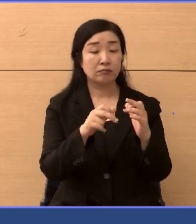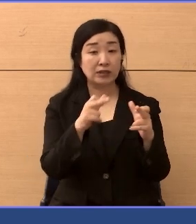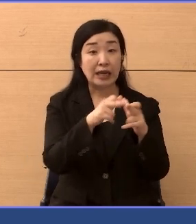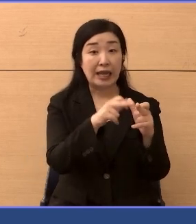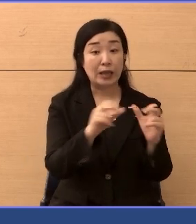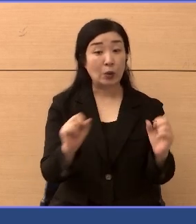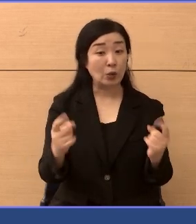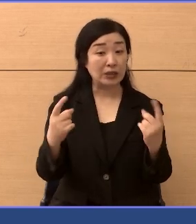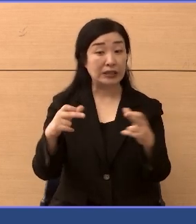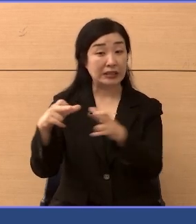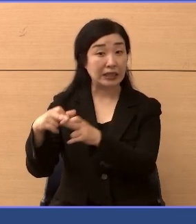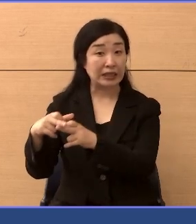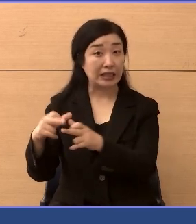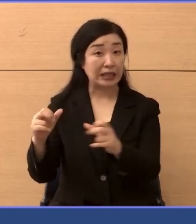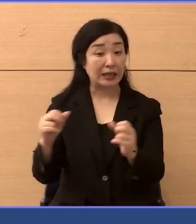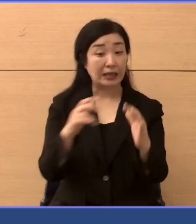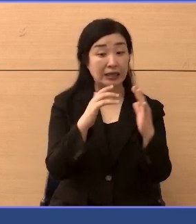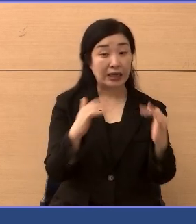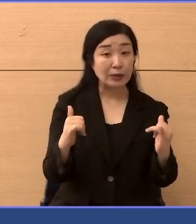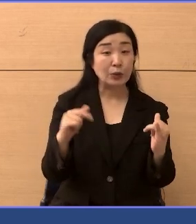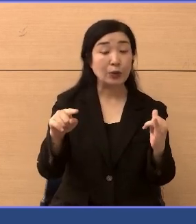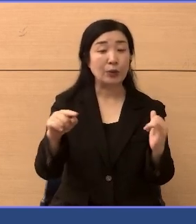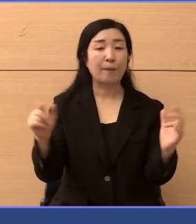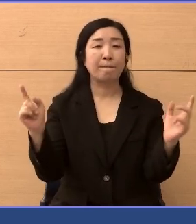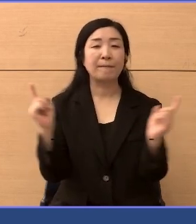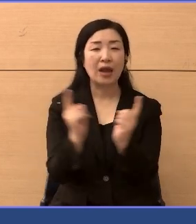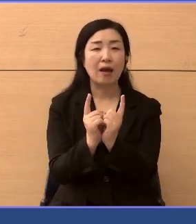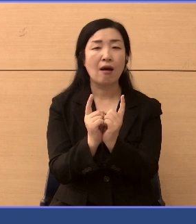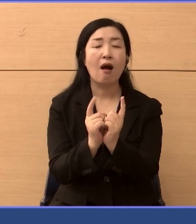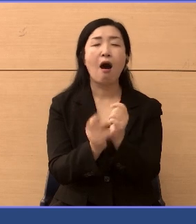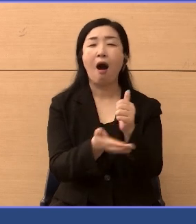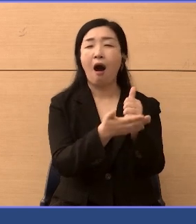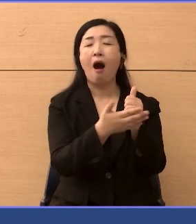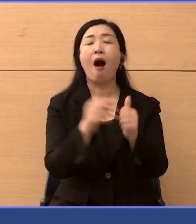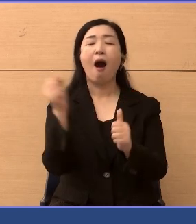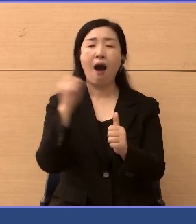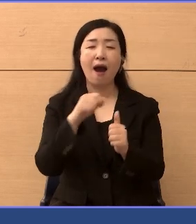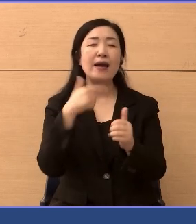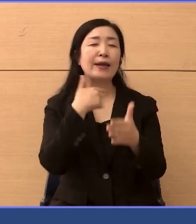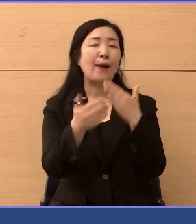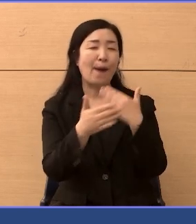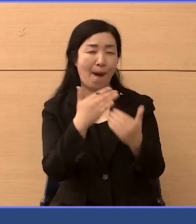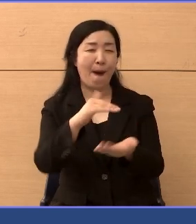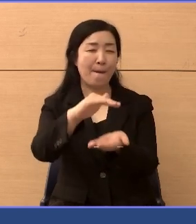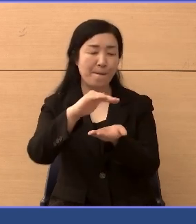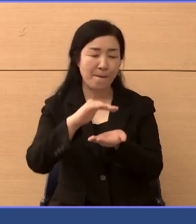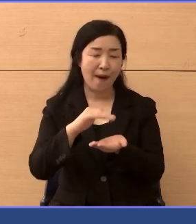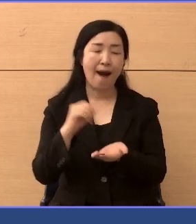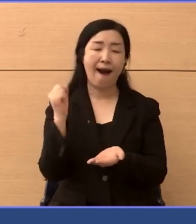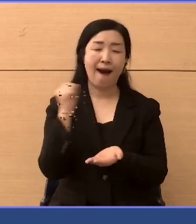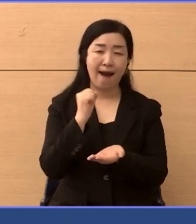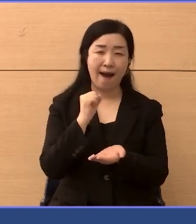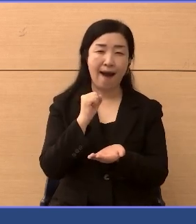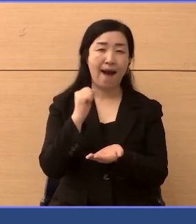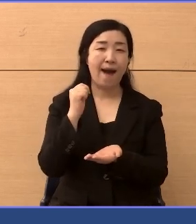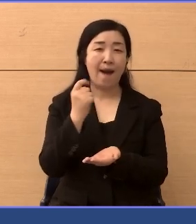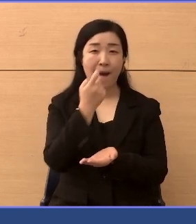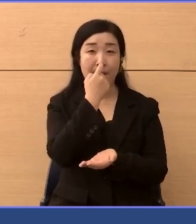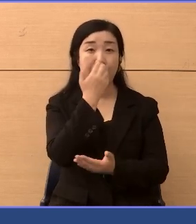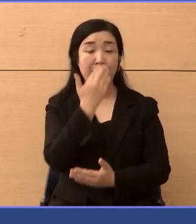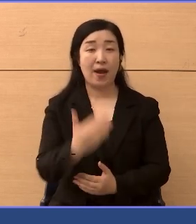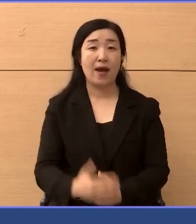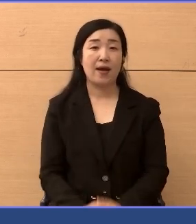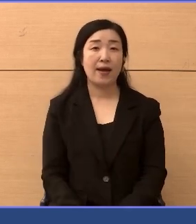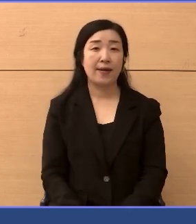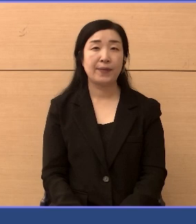it 가족으로부터 is from 다른 부모로부터 어떤 professionals. 조언과 권고를 받아들일 수가 있습니다. Parents need 그리고 부모님의 very 경우에는 specific advice 아주